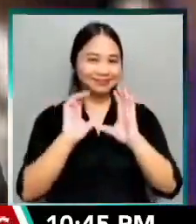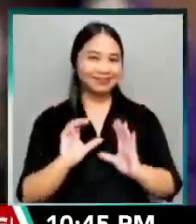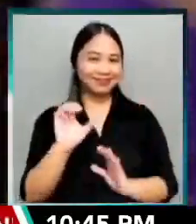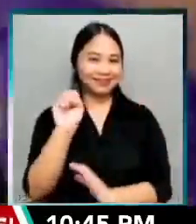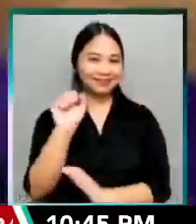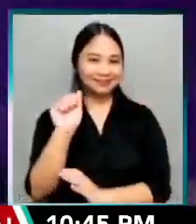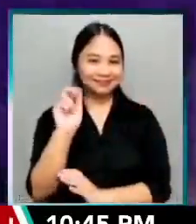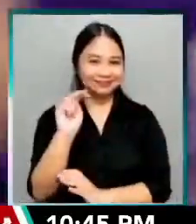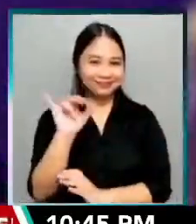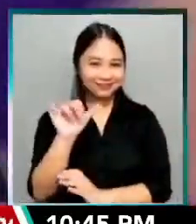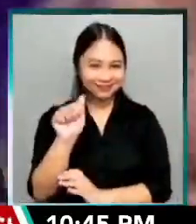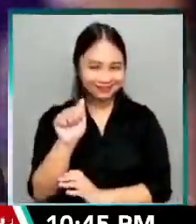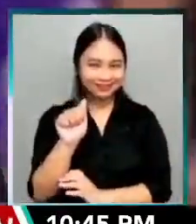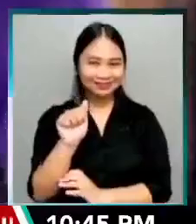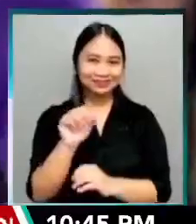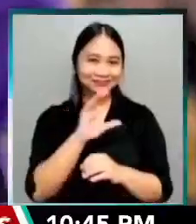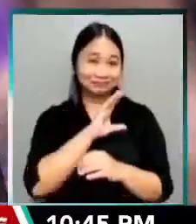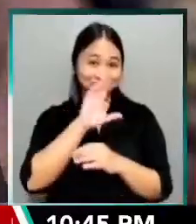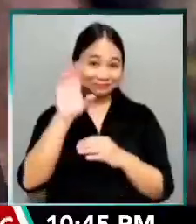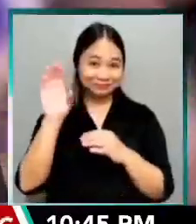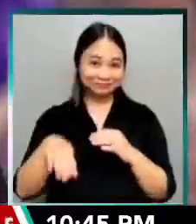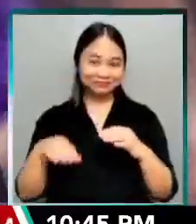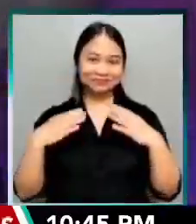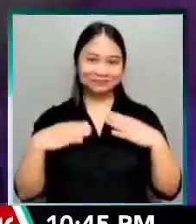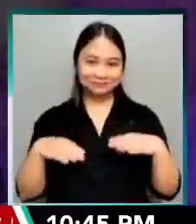saliw ng Tawalisi kasamang ilang mga